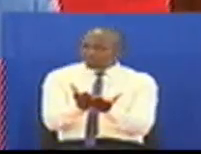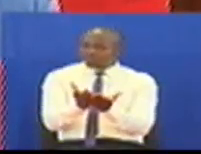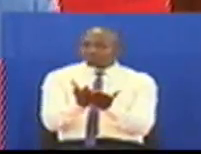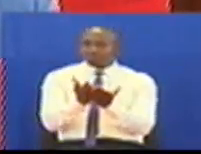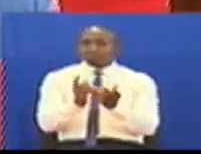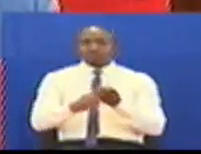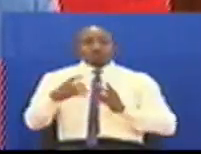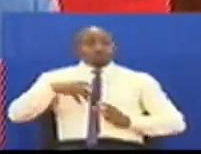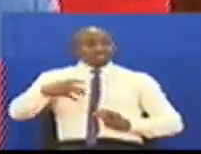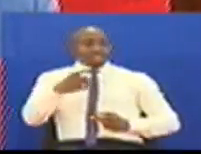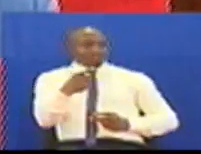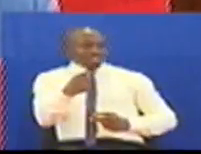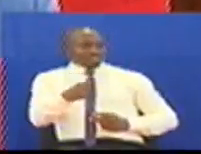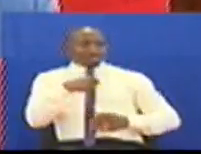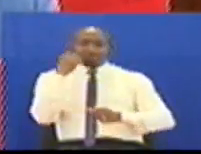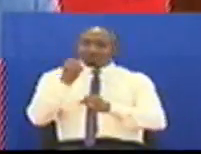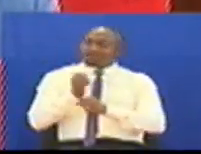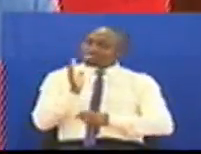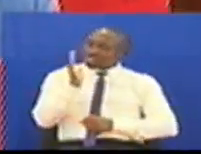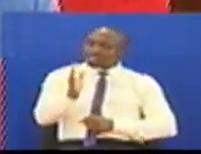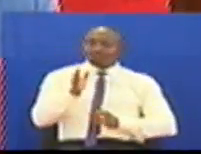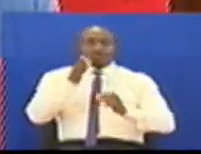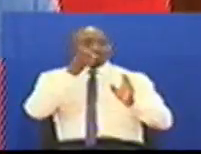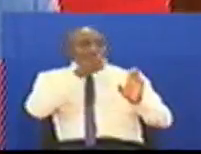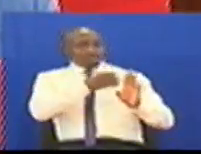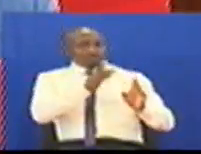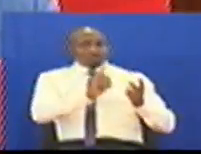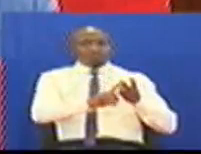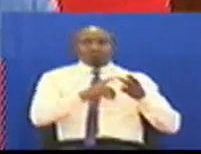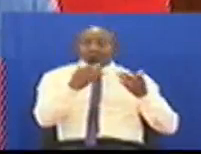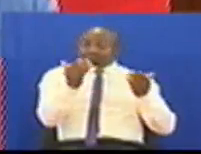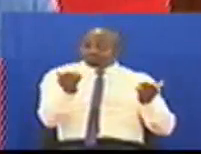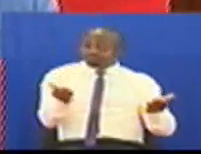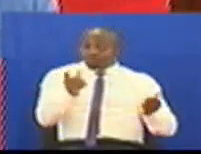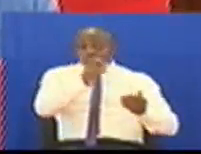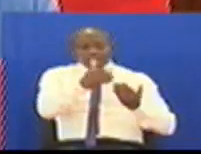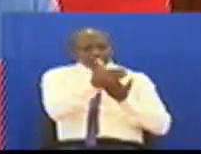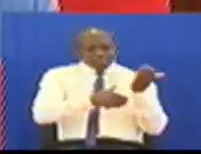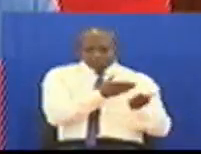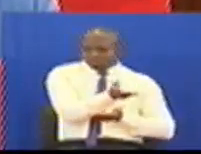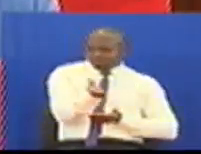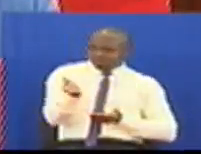na wizara ya fedha ifanye kitu kama hicho ili kuweza kuona kwamba hawa wananchi wetu